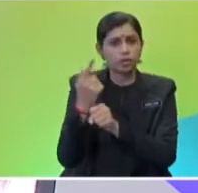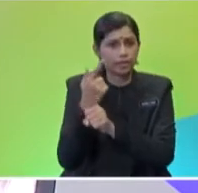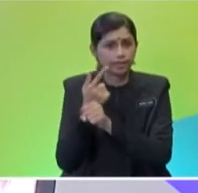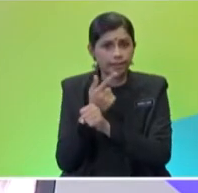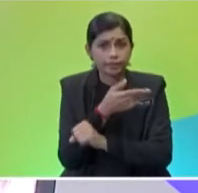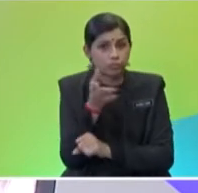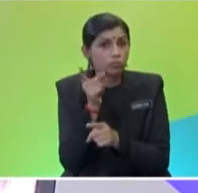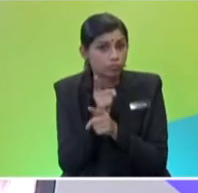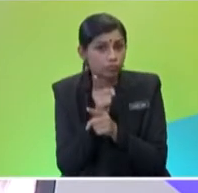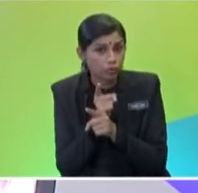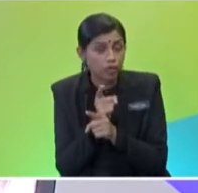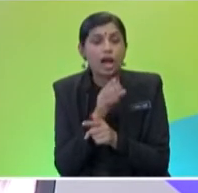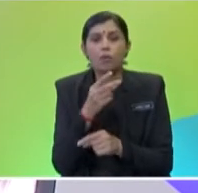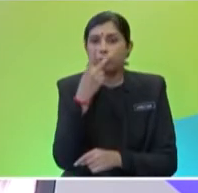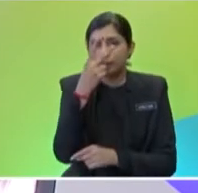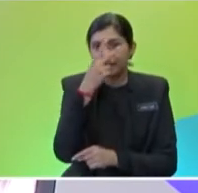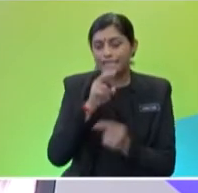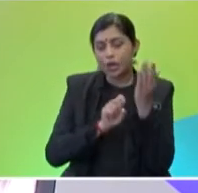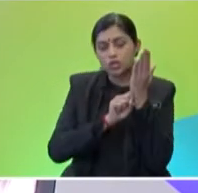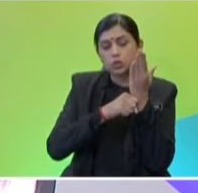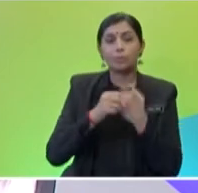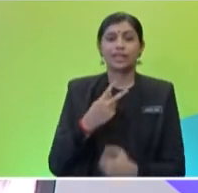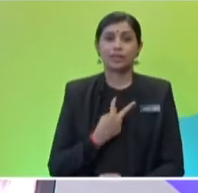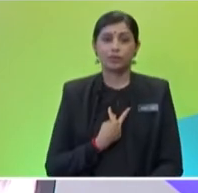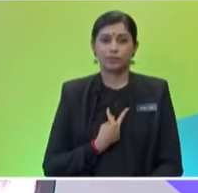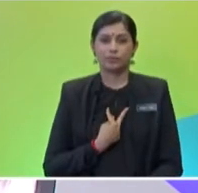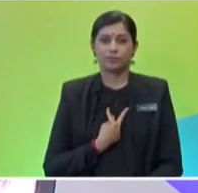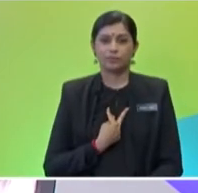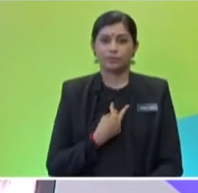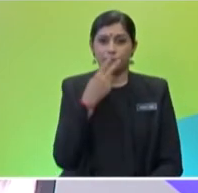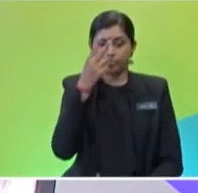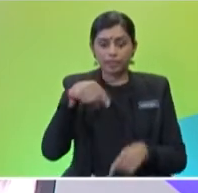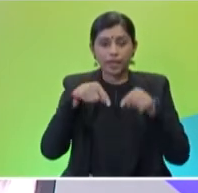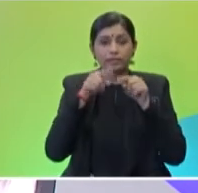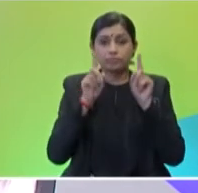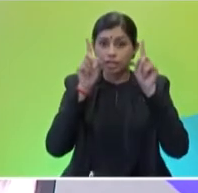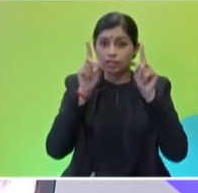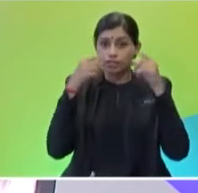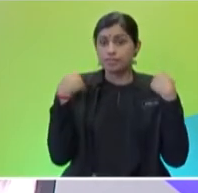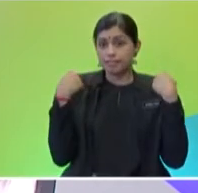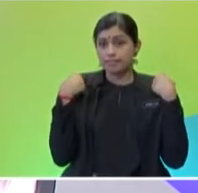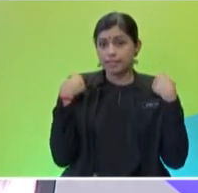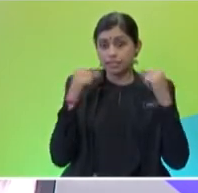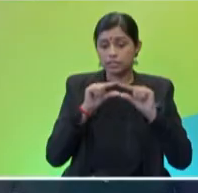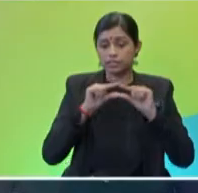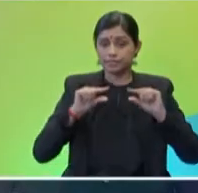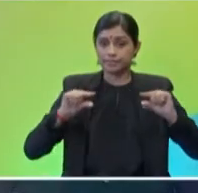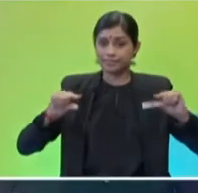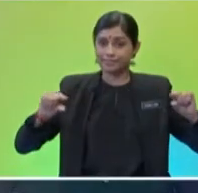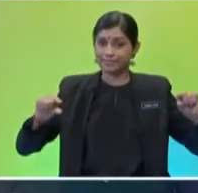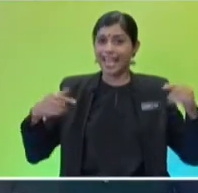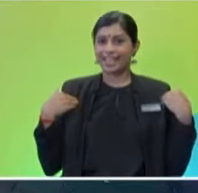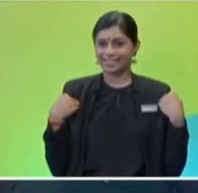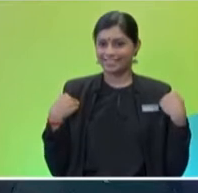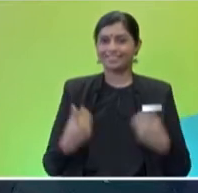rujuk di laman web Sumberku seperti yang sedang anda lihat seperti di paparan. Baik, terima kasih kepada